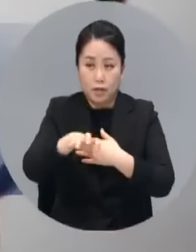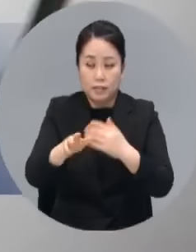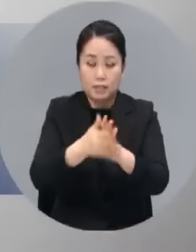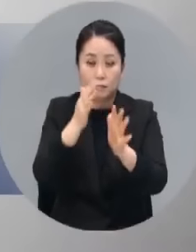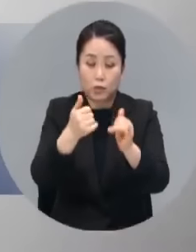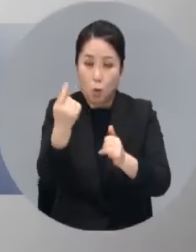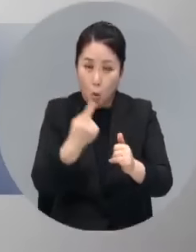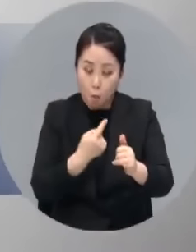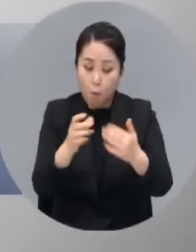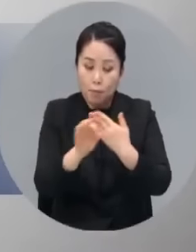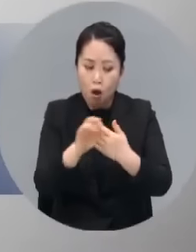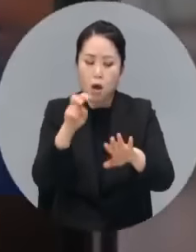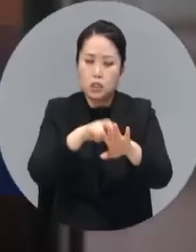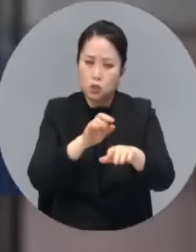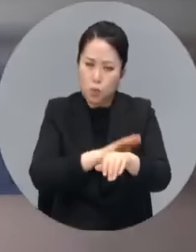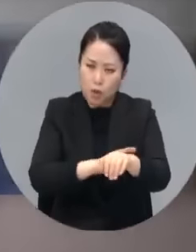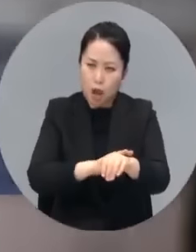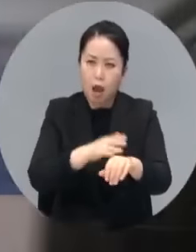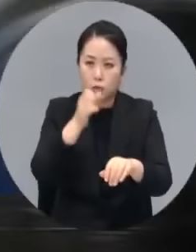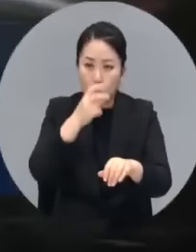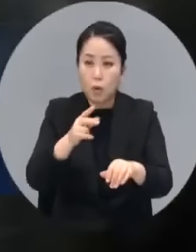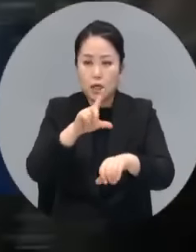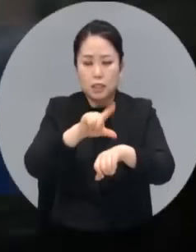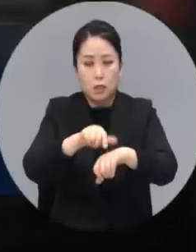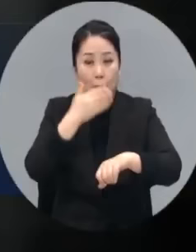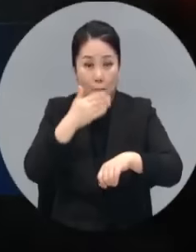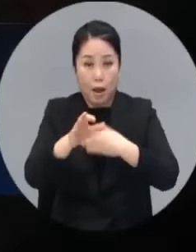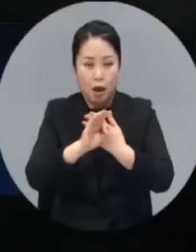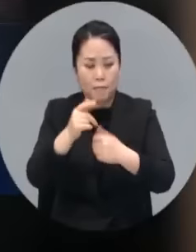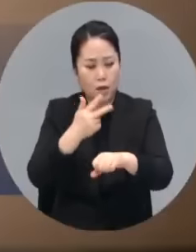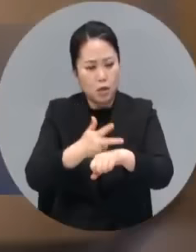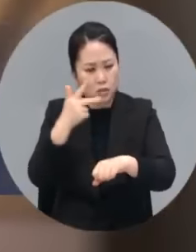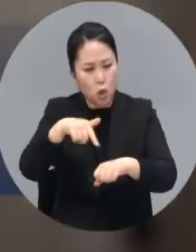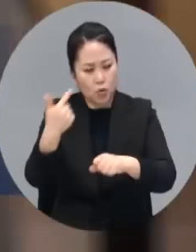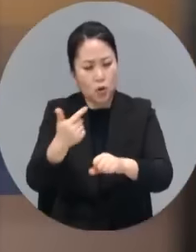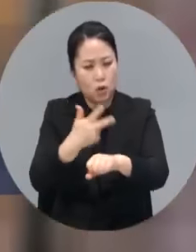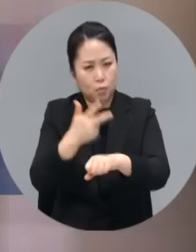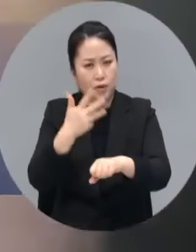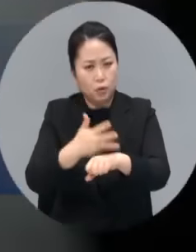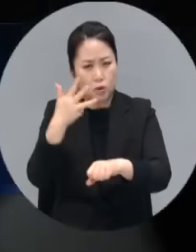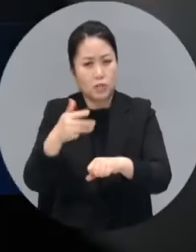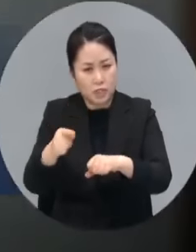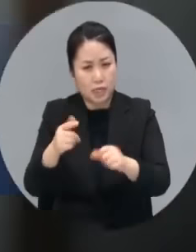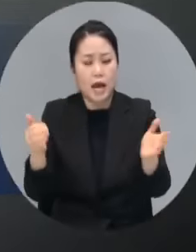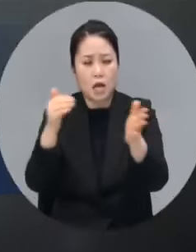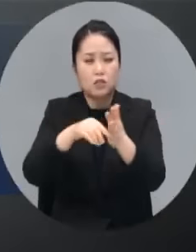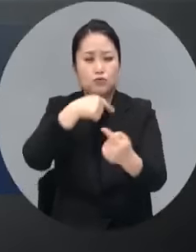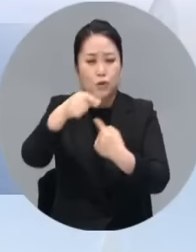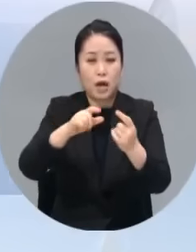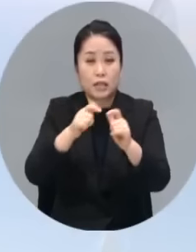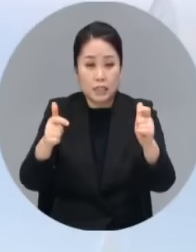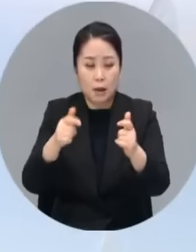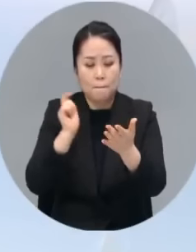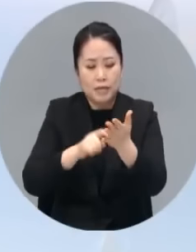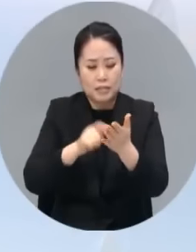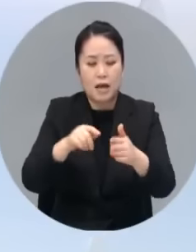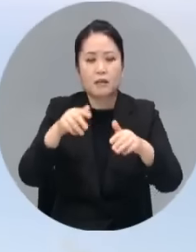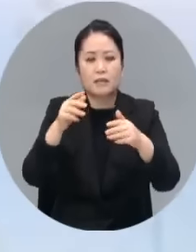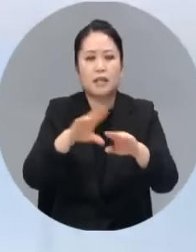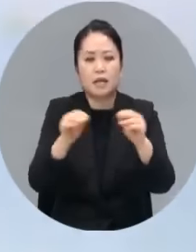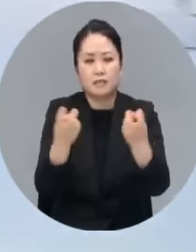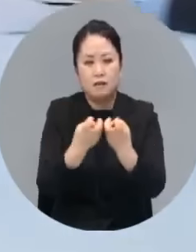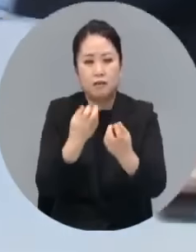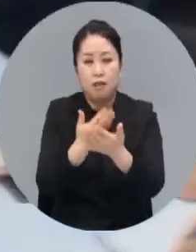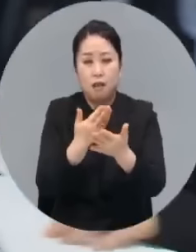가능하면은 뭐 7, 8시까지 하든지 이런 비상 대책을 좀 세워달라 공문을 보낸 겁니다. 부산을